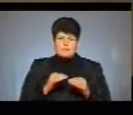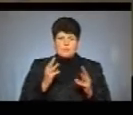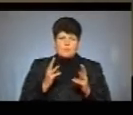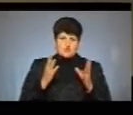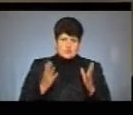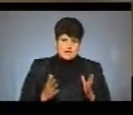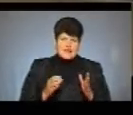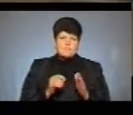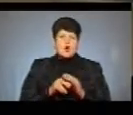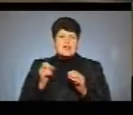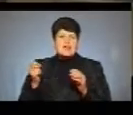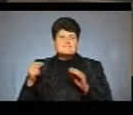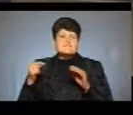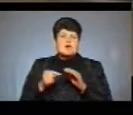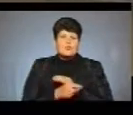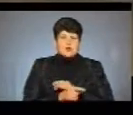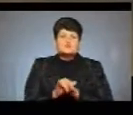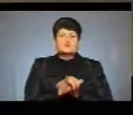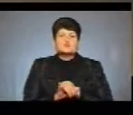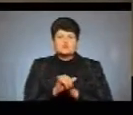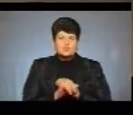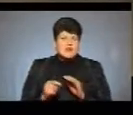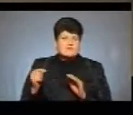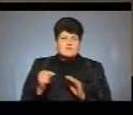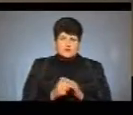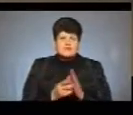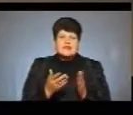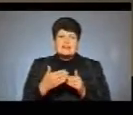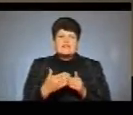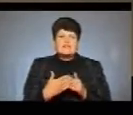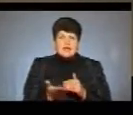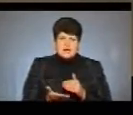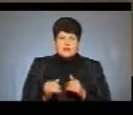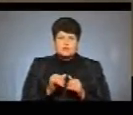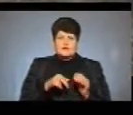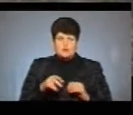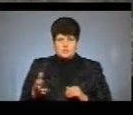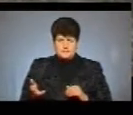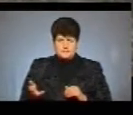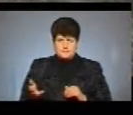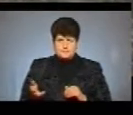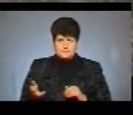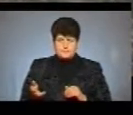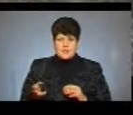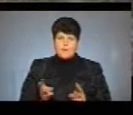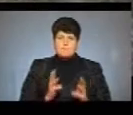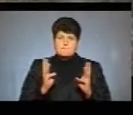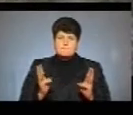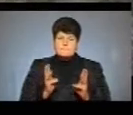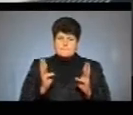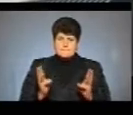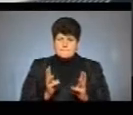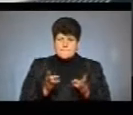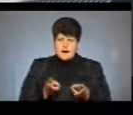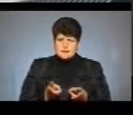про евакуацію, куди евакуатися, які двері, куди виходити. Опалюватимуть казарми в